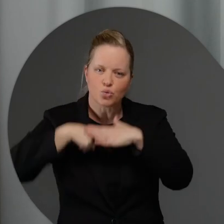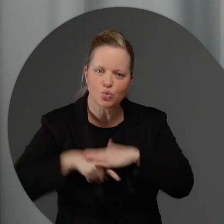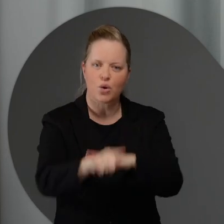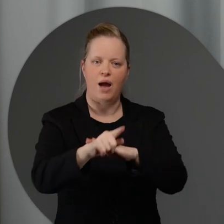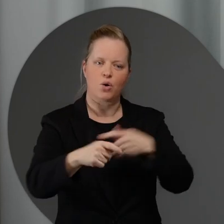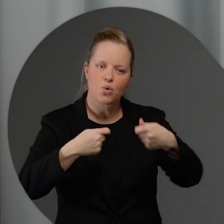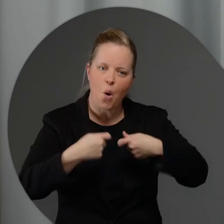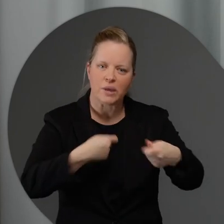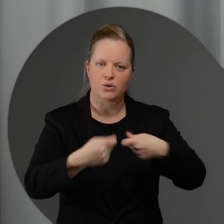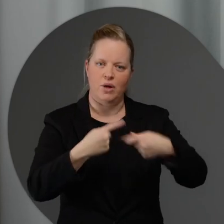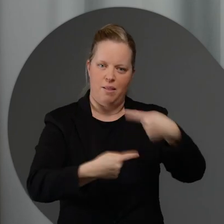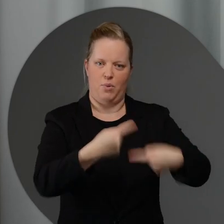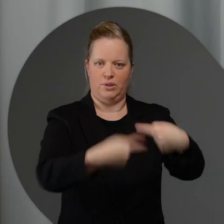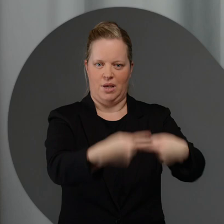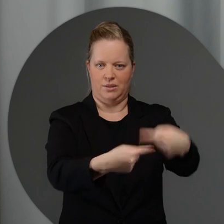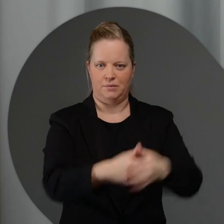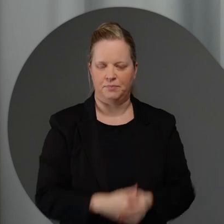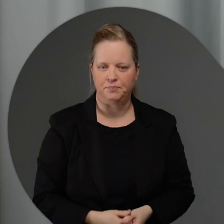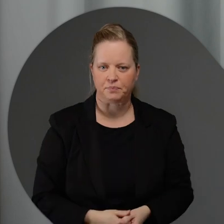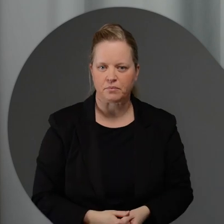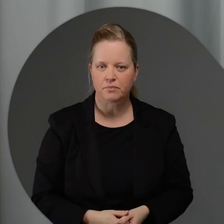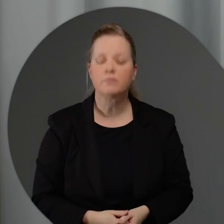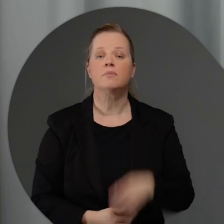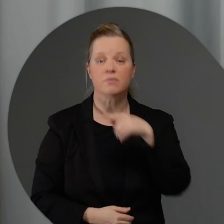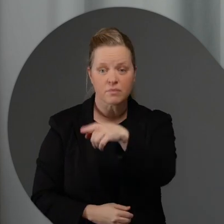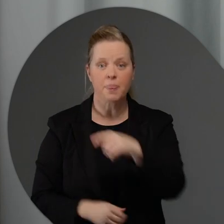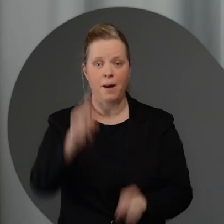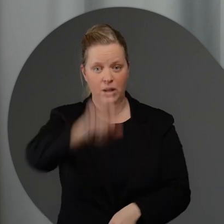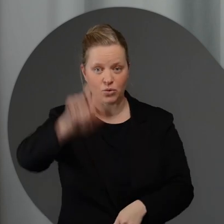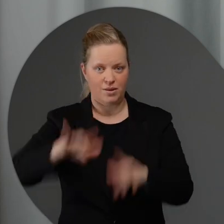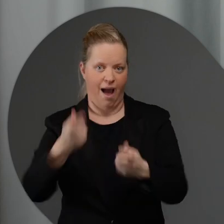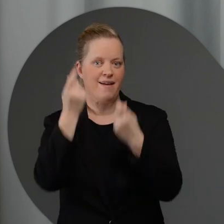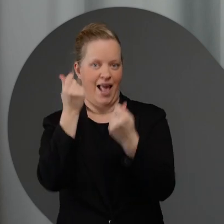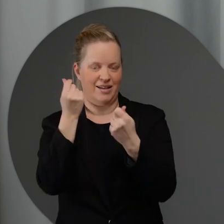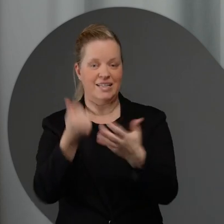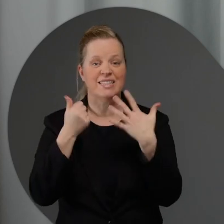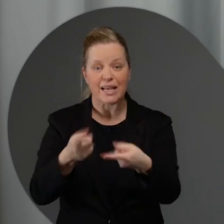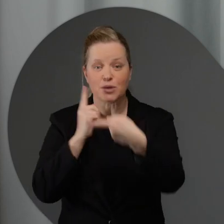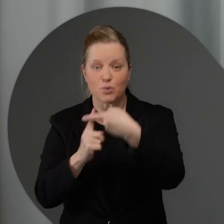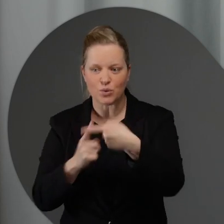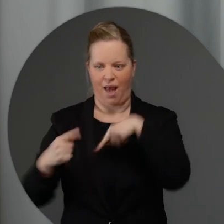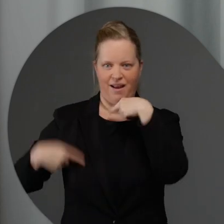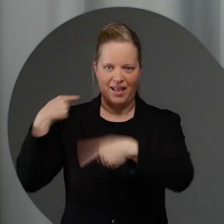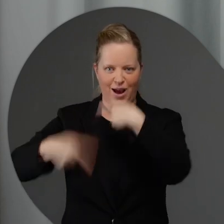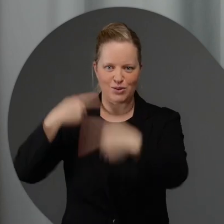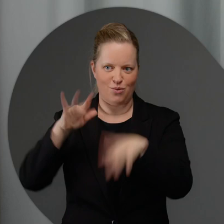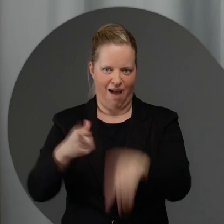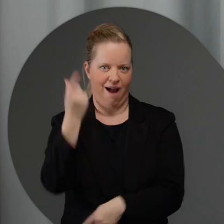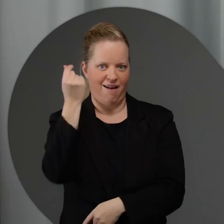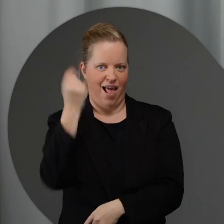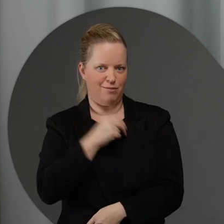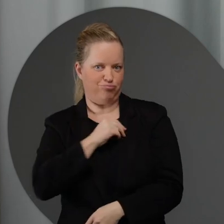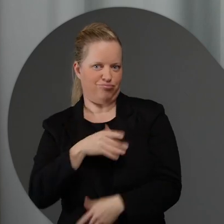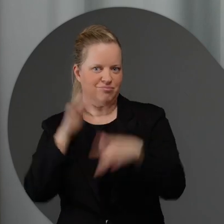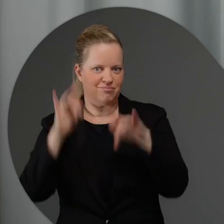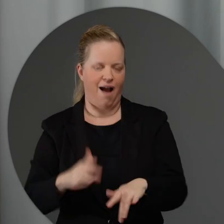den Zugang zum kommerziellen Prozess. Und die haben Geld. 60 plus, das ist die Generation,